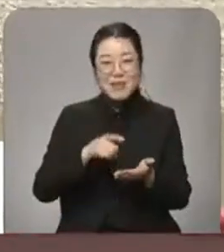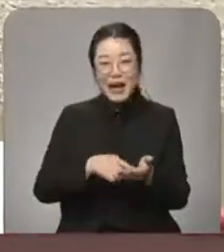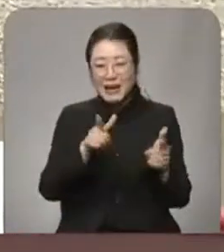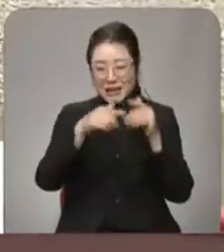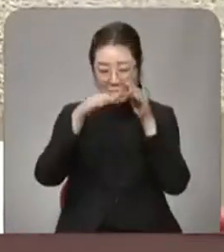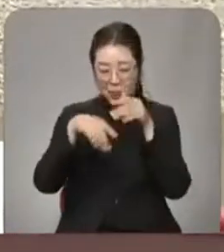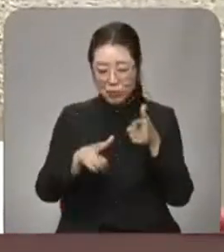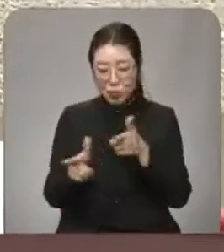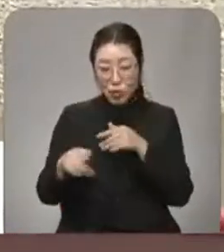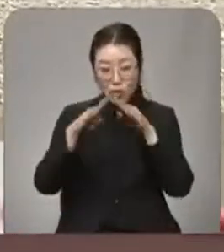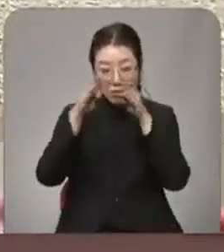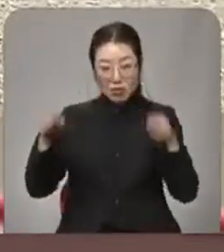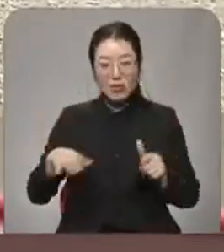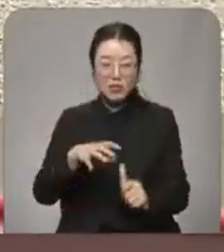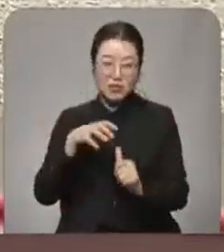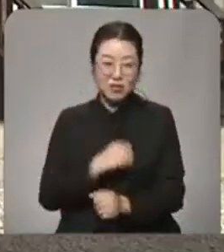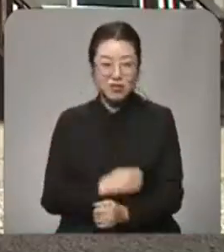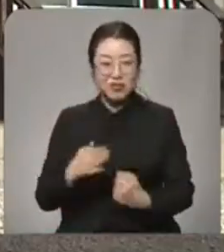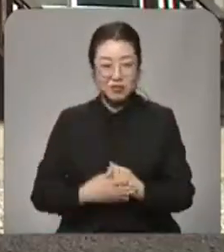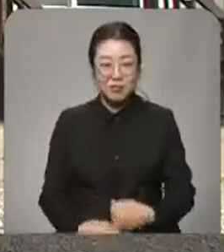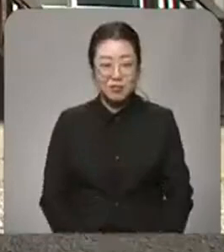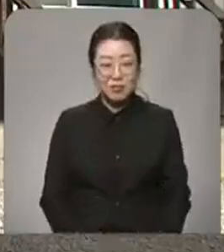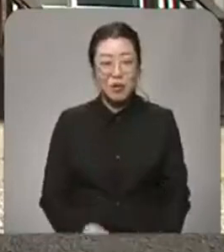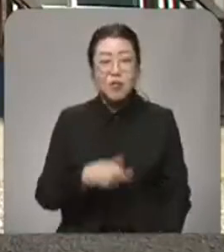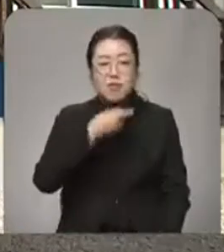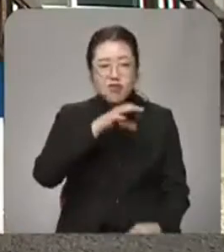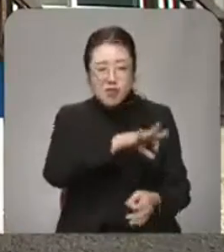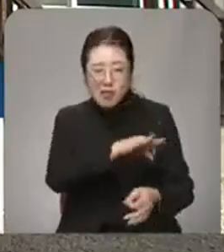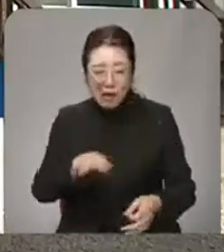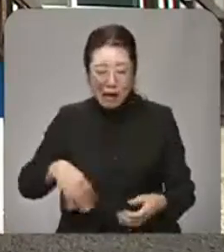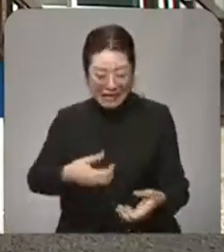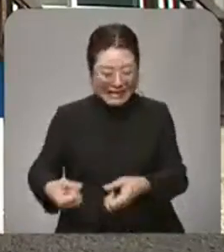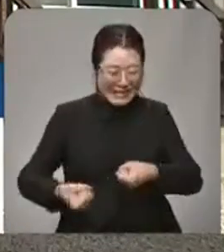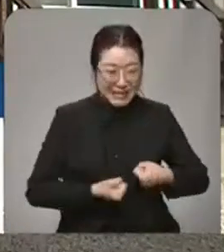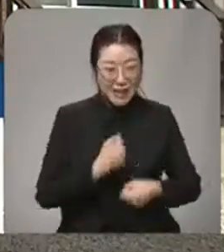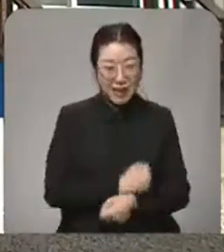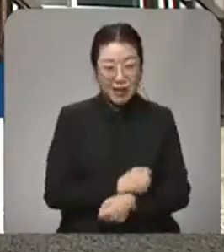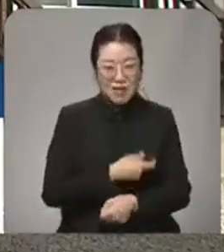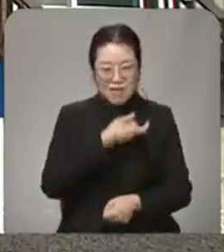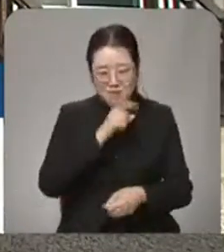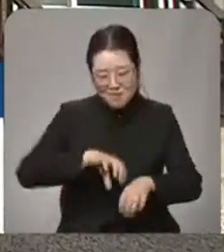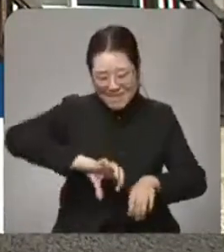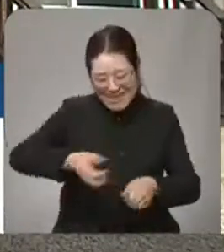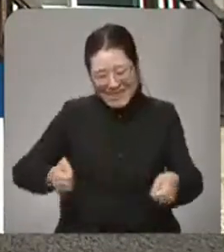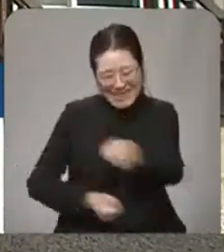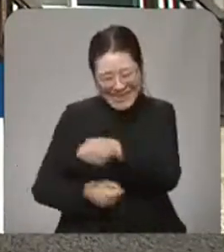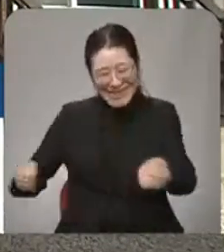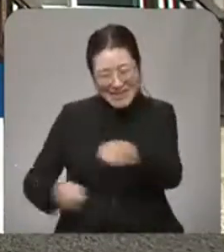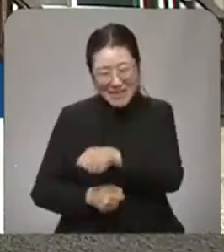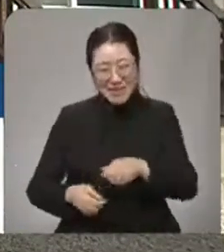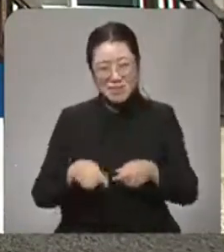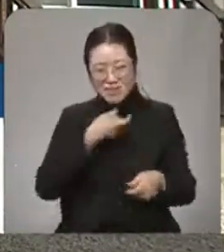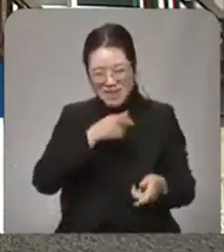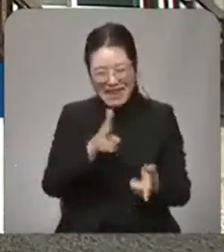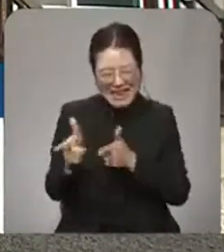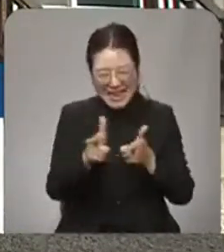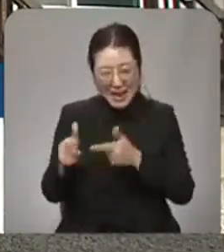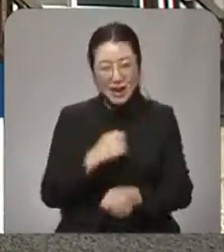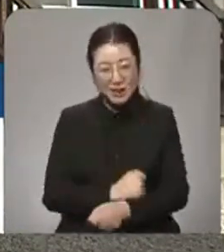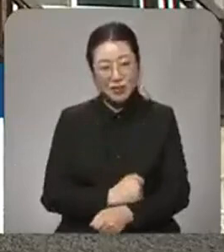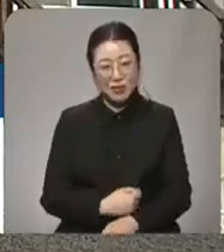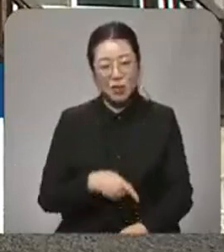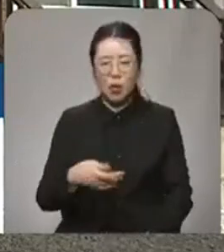비상소화장치가 활용됐습니다. 호스를 끌어내자. 그래 끌어내고 물을 틀고. 그래 그리고 계속 했다 물을 뿌리고